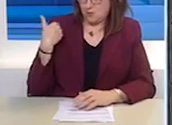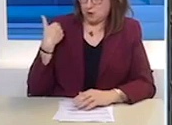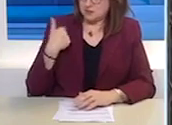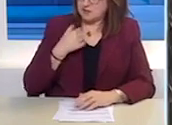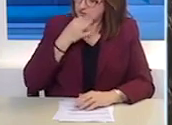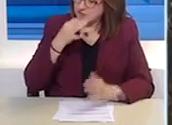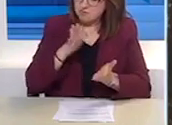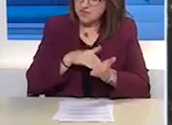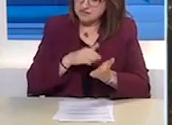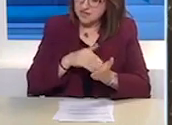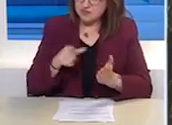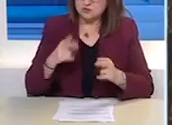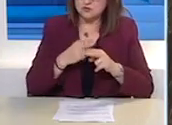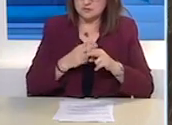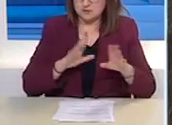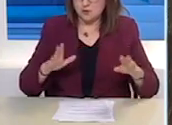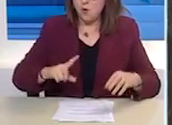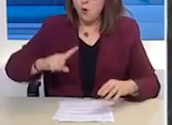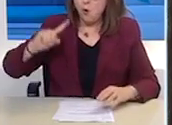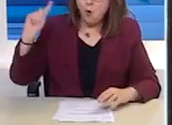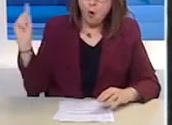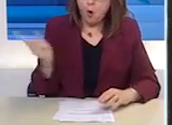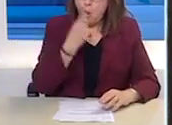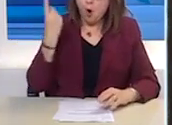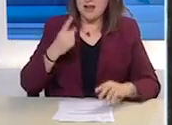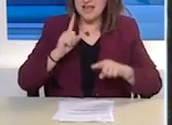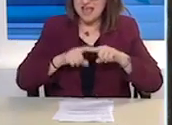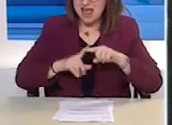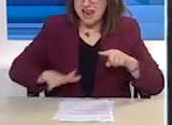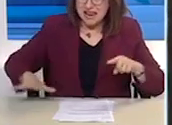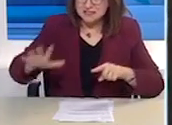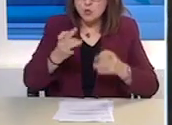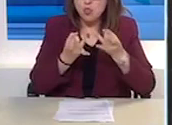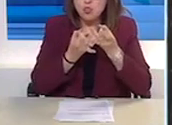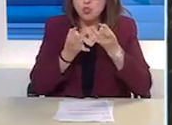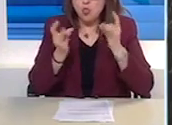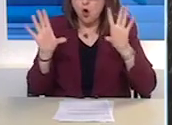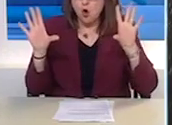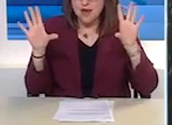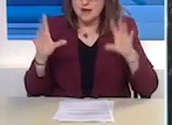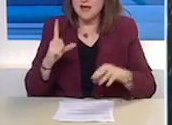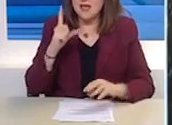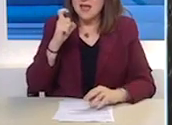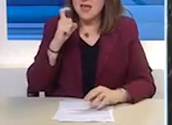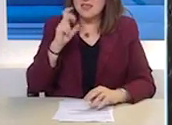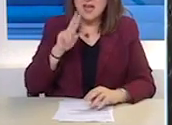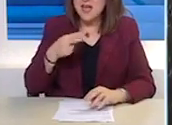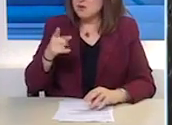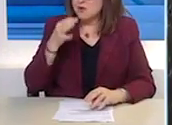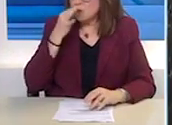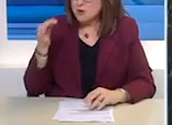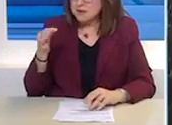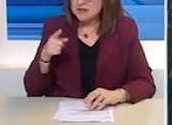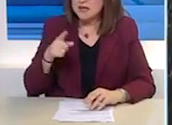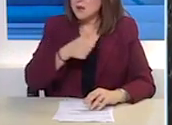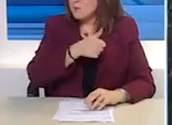που ανακοινώθηκαν σήμερα είναι δωρεάν για όλους τους πολίτες της χώρας και αυτό θέλω να το τονίσω. Τα 10 ευρώ που αναφέρατε αφορούν